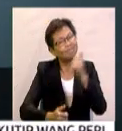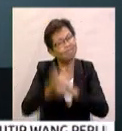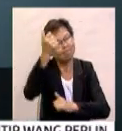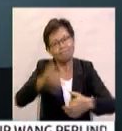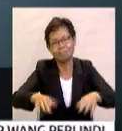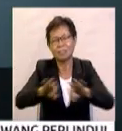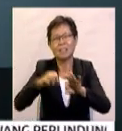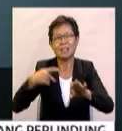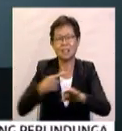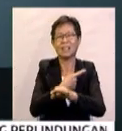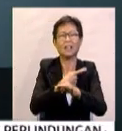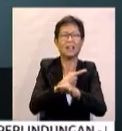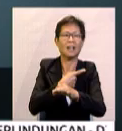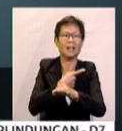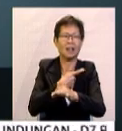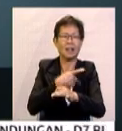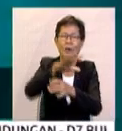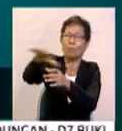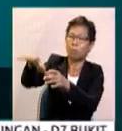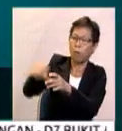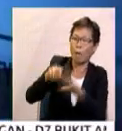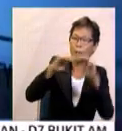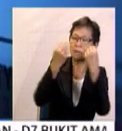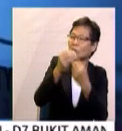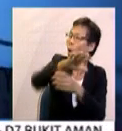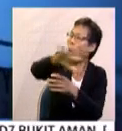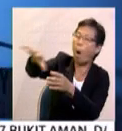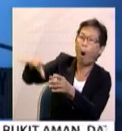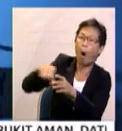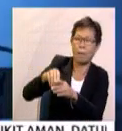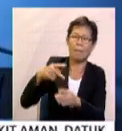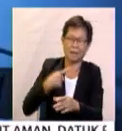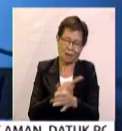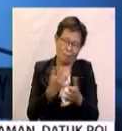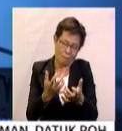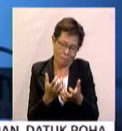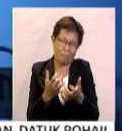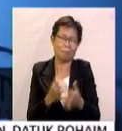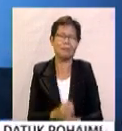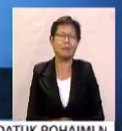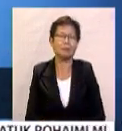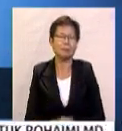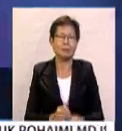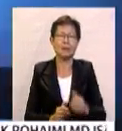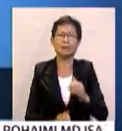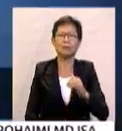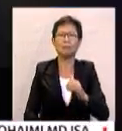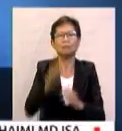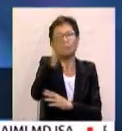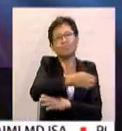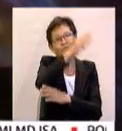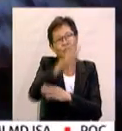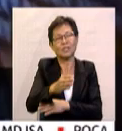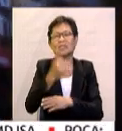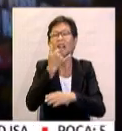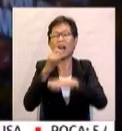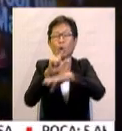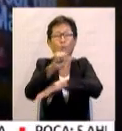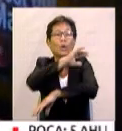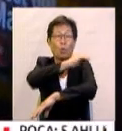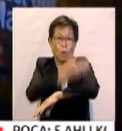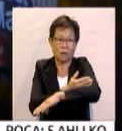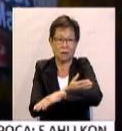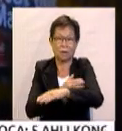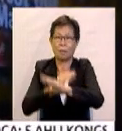kita nak melibatkan semua lapisan itu masyarakat. menghapuskan penyalahgunaan kuasa,